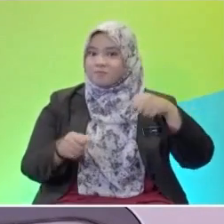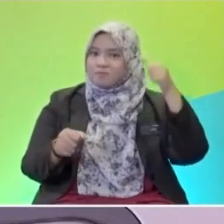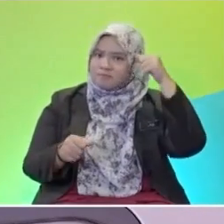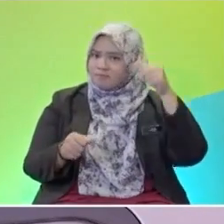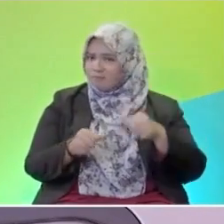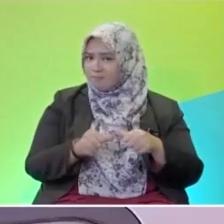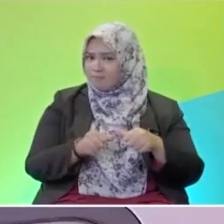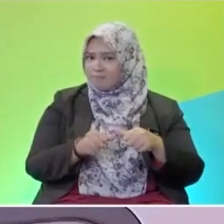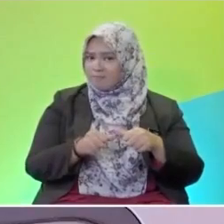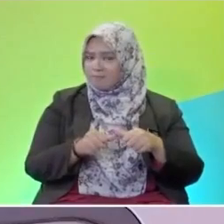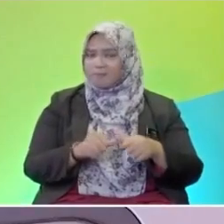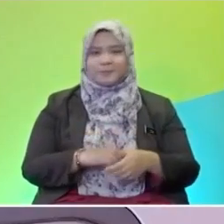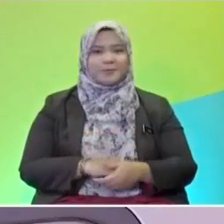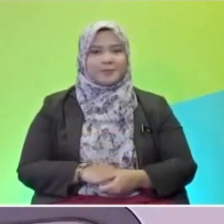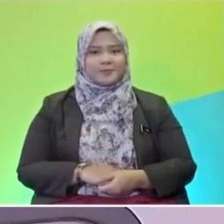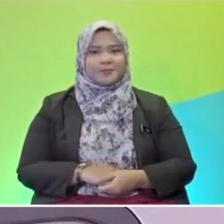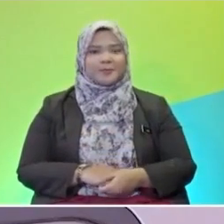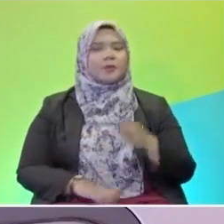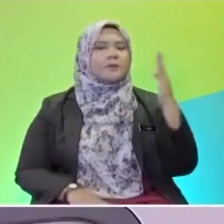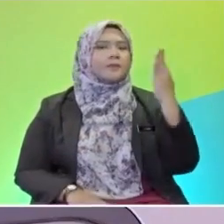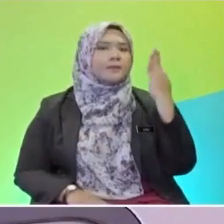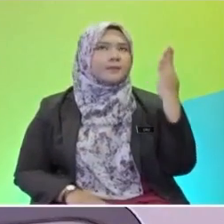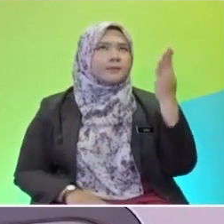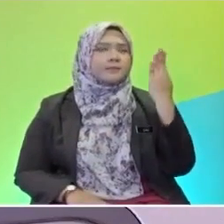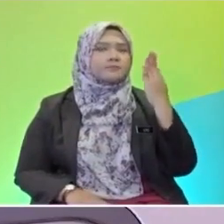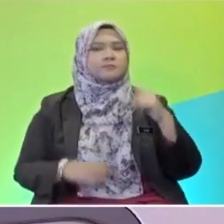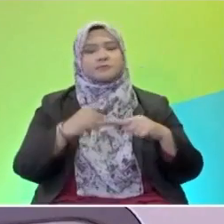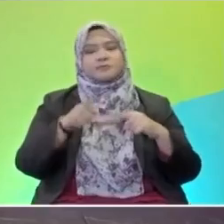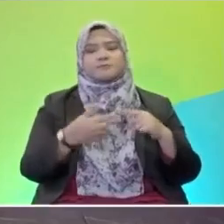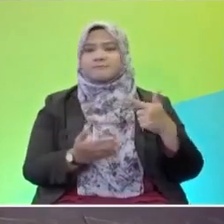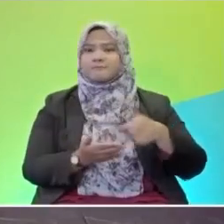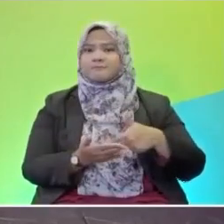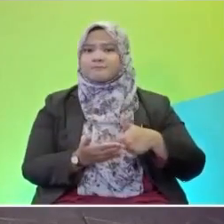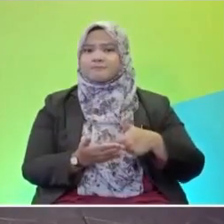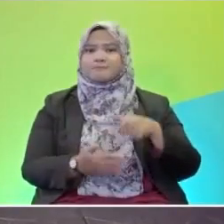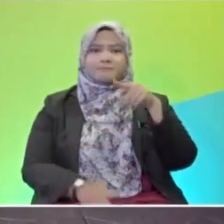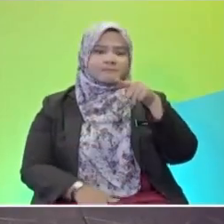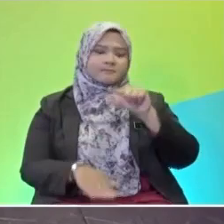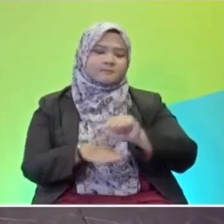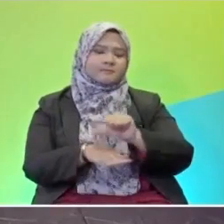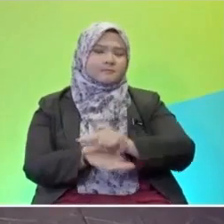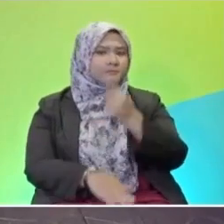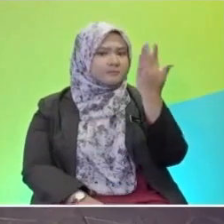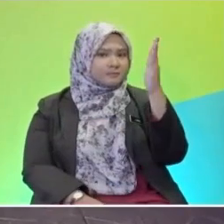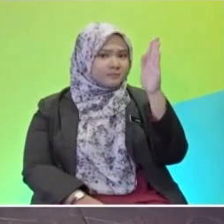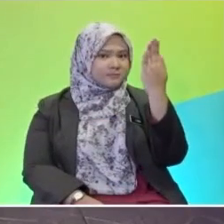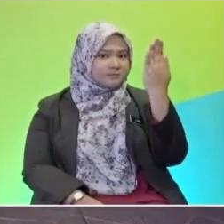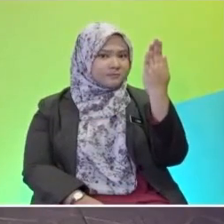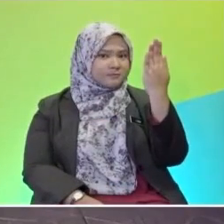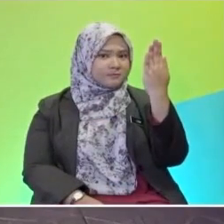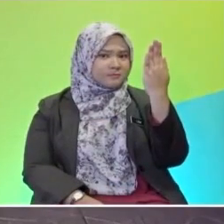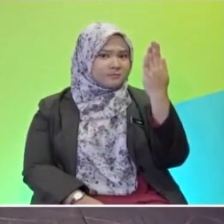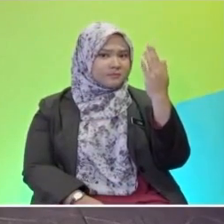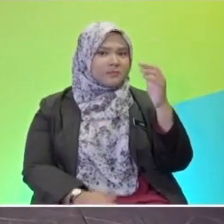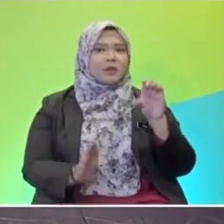memerhatikan Bagaimana rambut kita bacain Falah kalau saya Oke jadi contoh lain